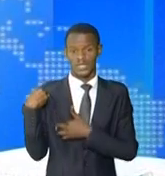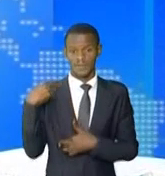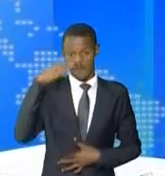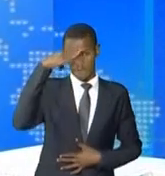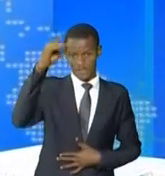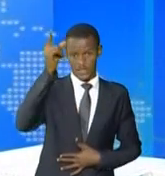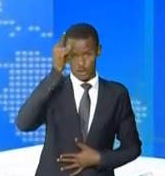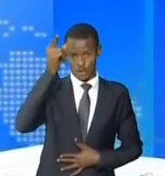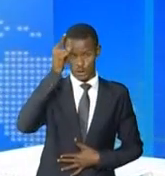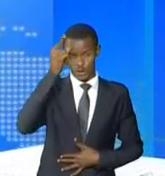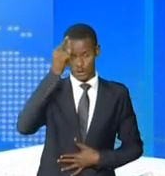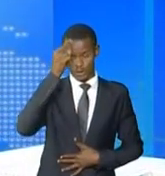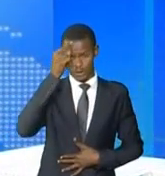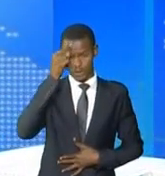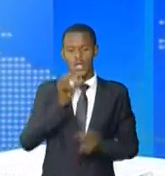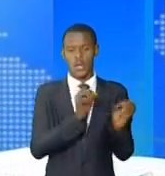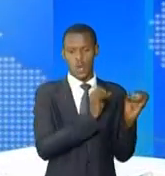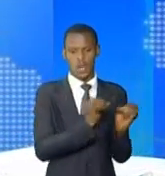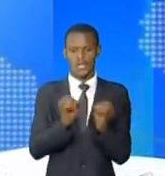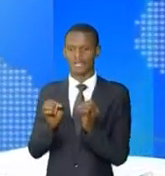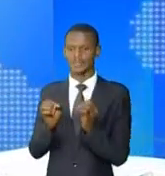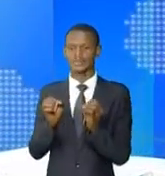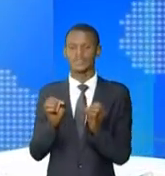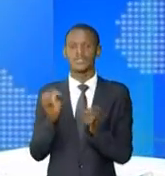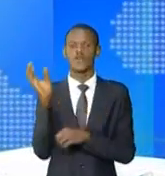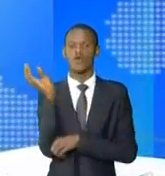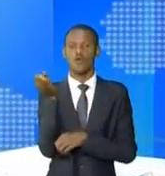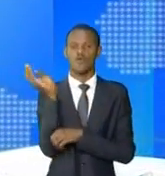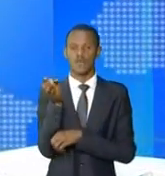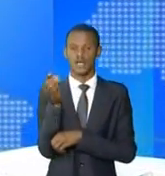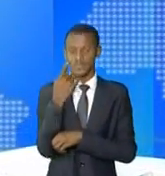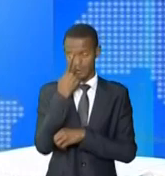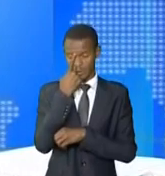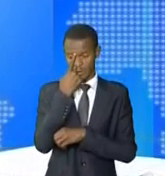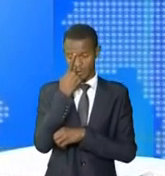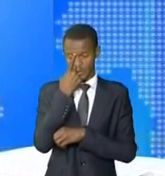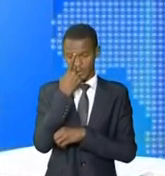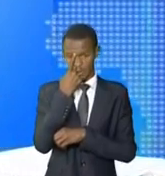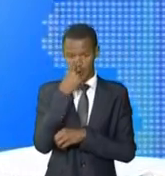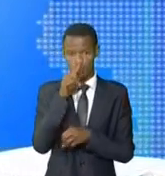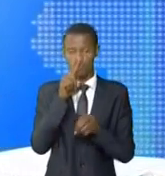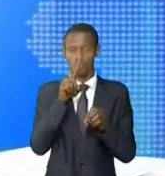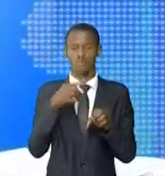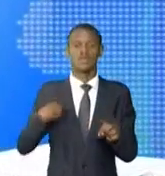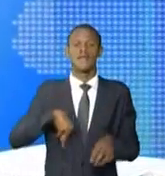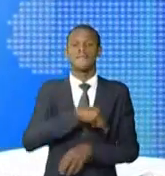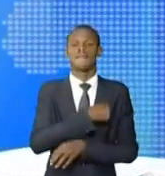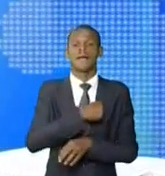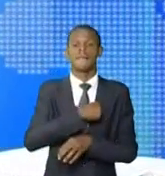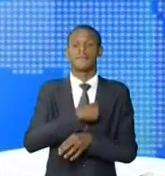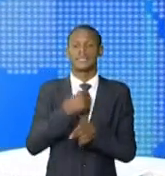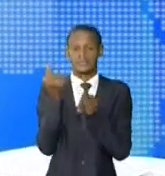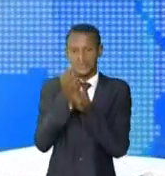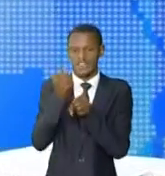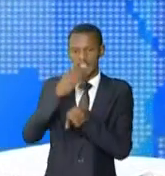séminaire pédagogique sur le cours en présentiel et à distanciel pour les personnes les personnels académiques et scientifiques de